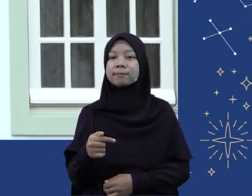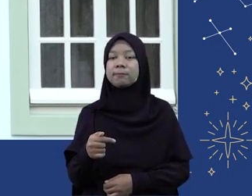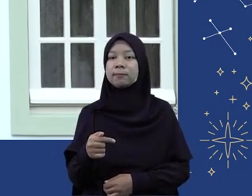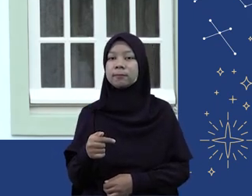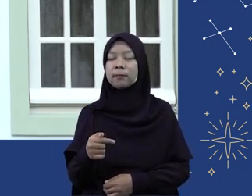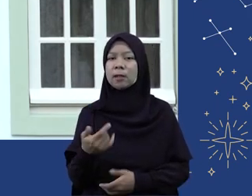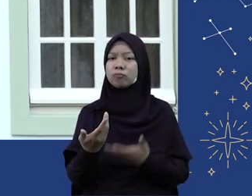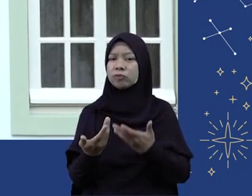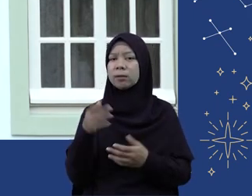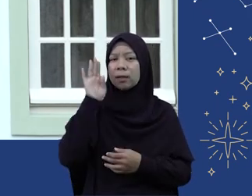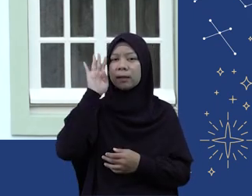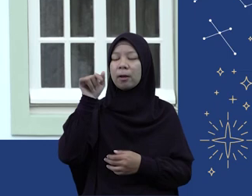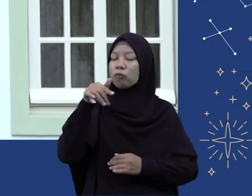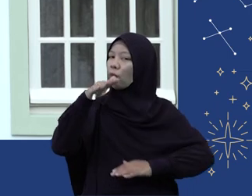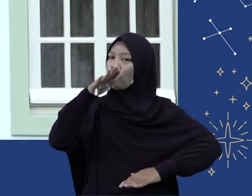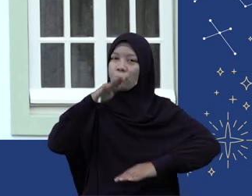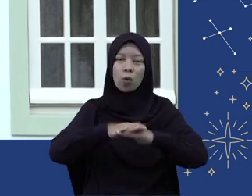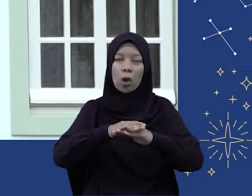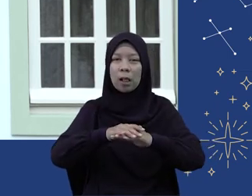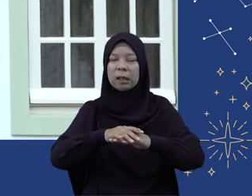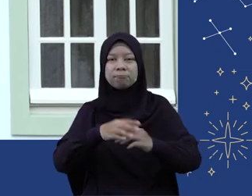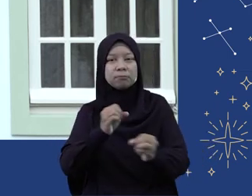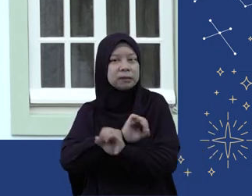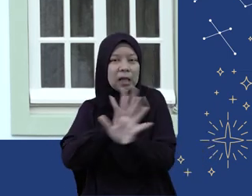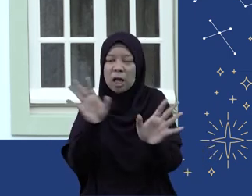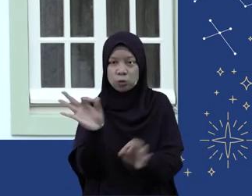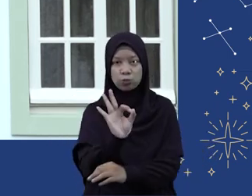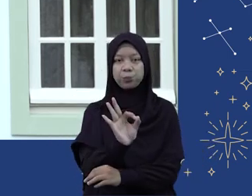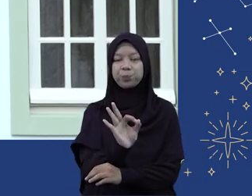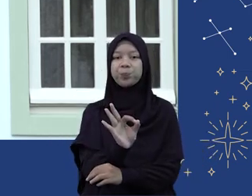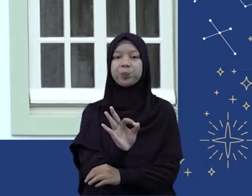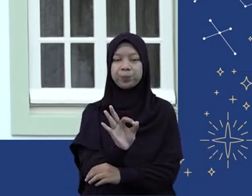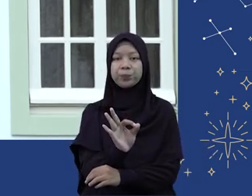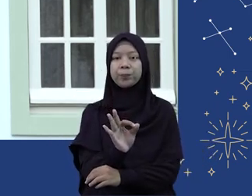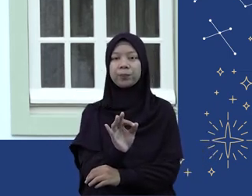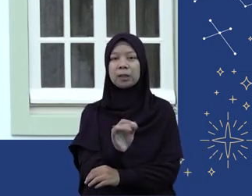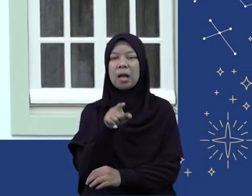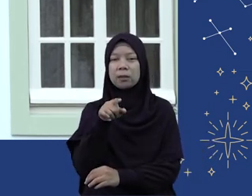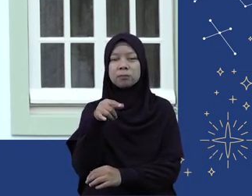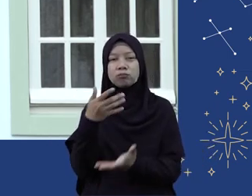the future is full of uncertainty and Complex